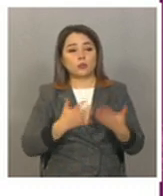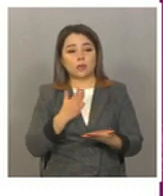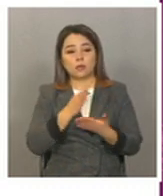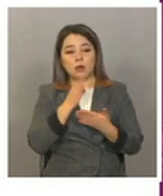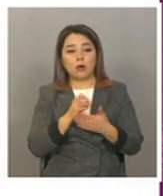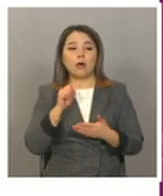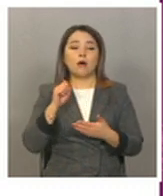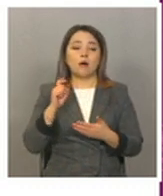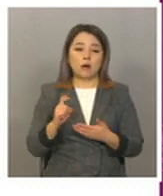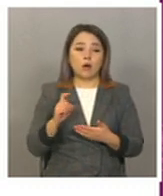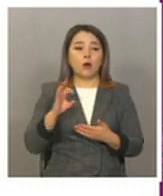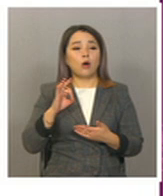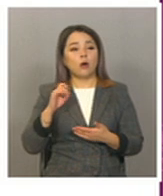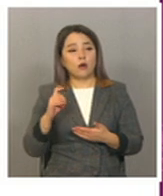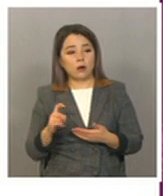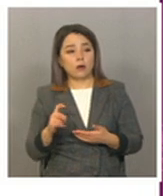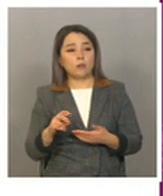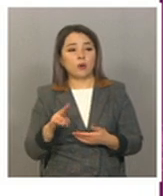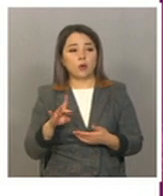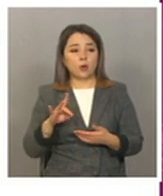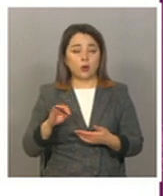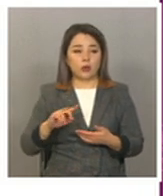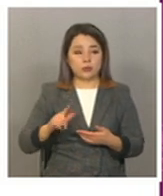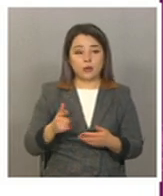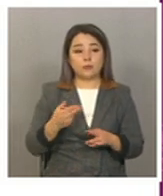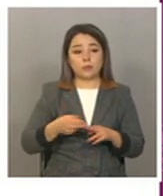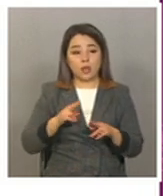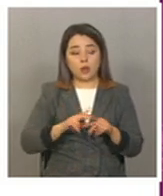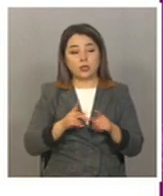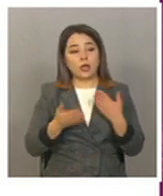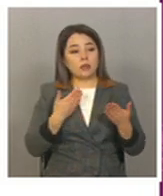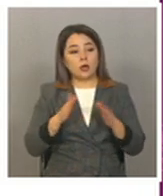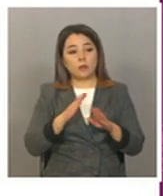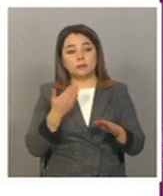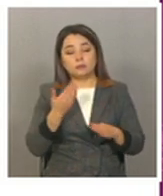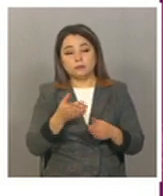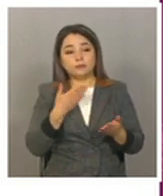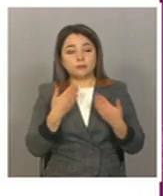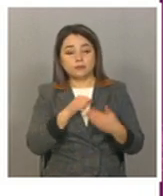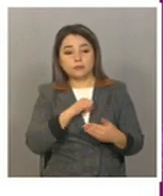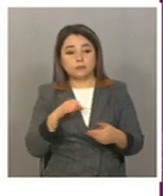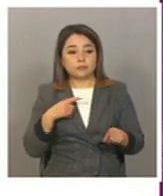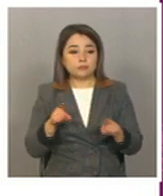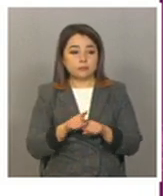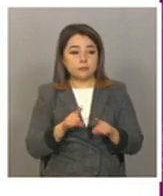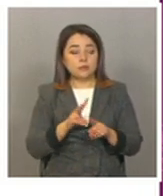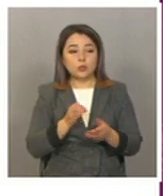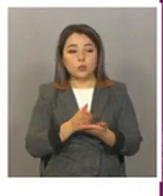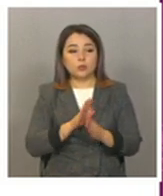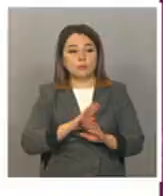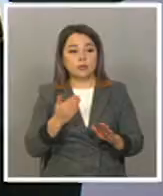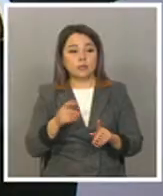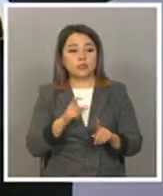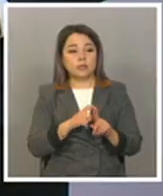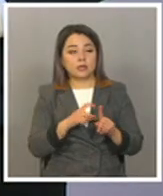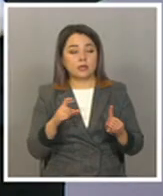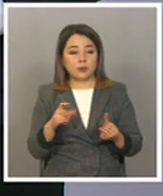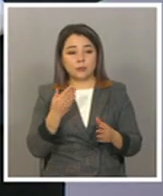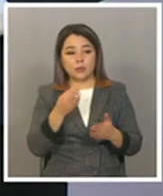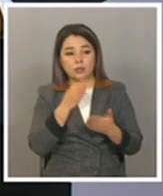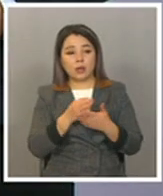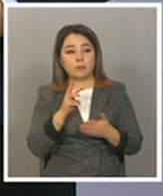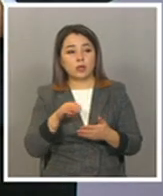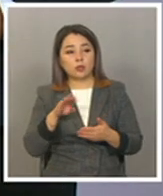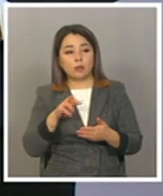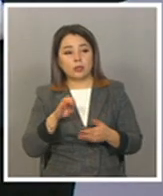Ах, ох, прочь. Оно не относится ни к самостоятельным, ни служебным частям речи. Междометия